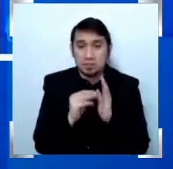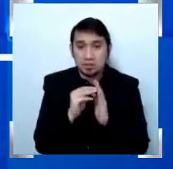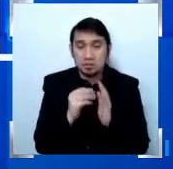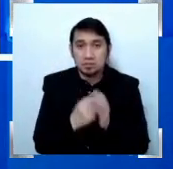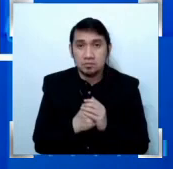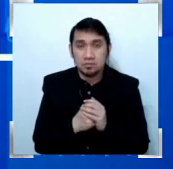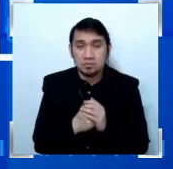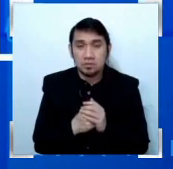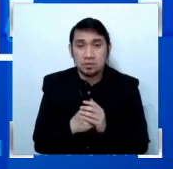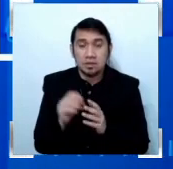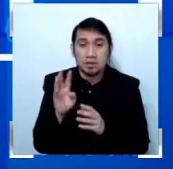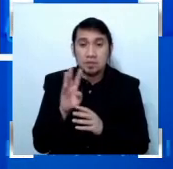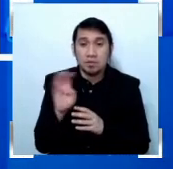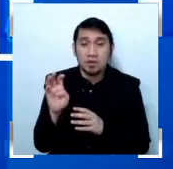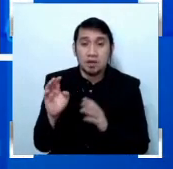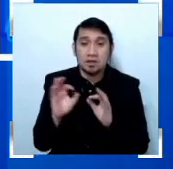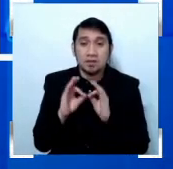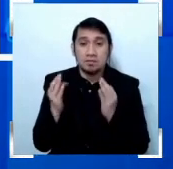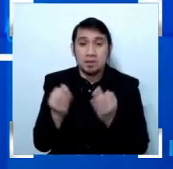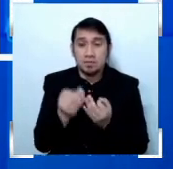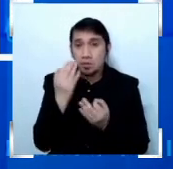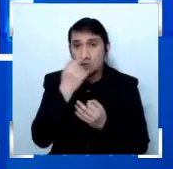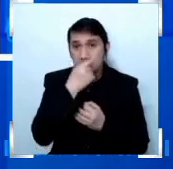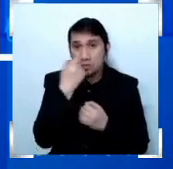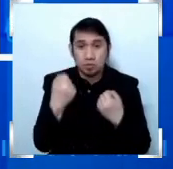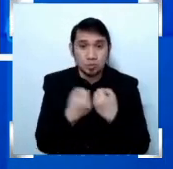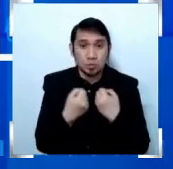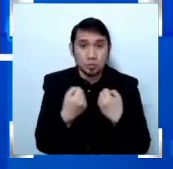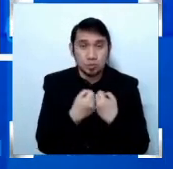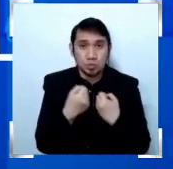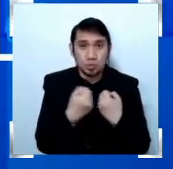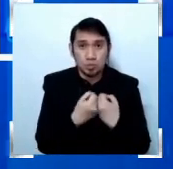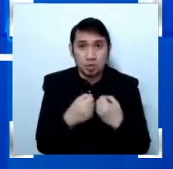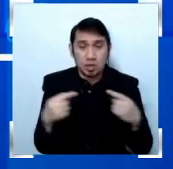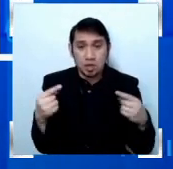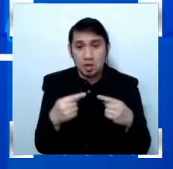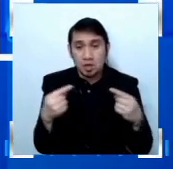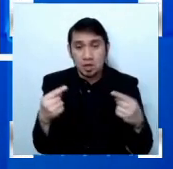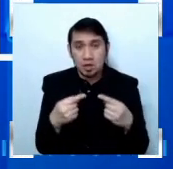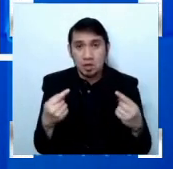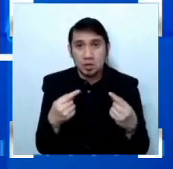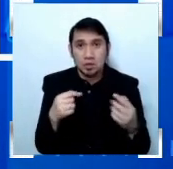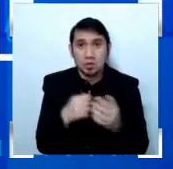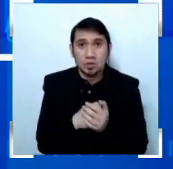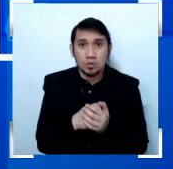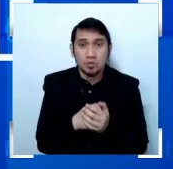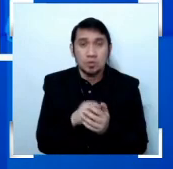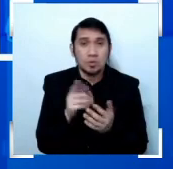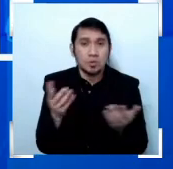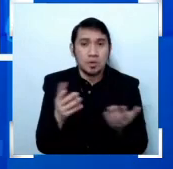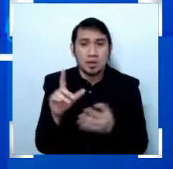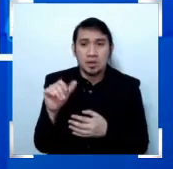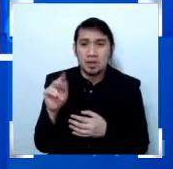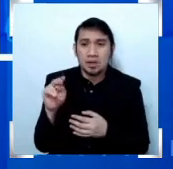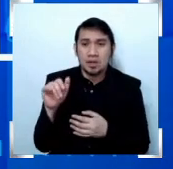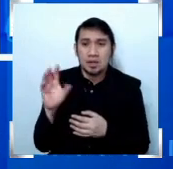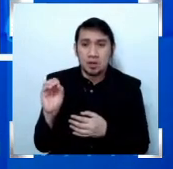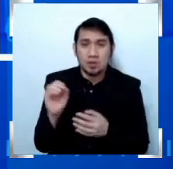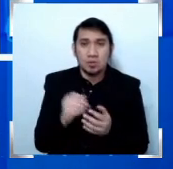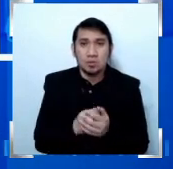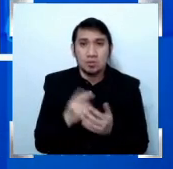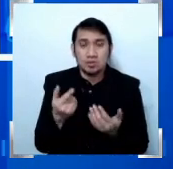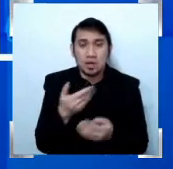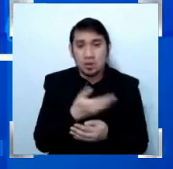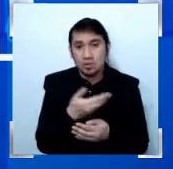pamilya inilikas dahil sa bakbakan ng militar at mga miyembro ng Daulah Islamiyah Maute Group sa Lanao del Norte. Ilang mga kagamitan, pagkain